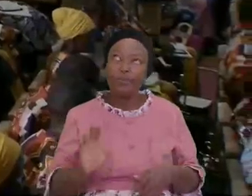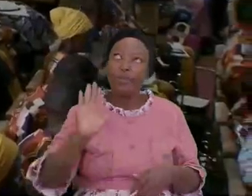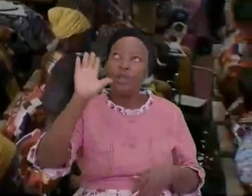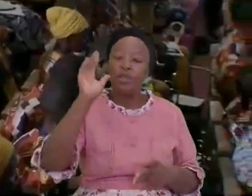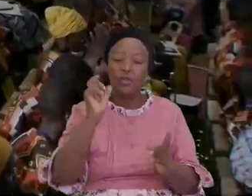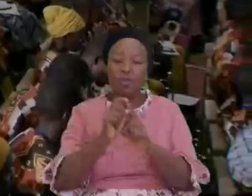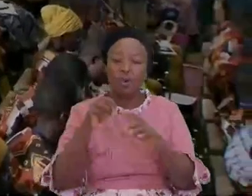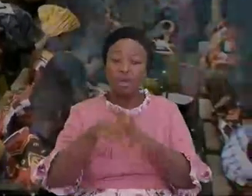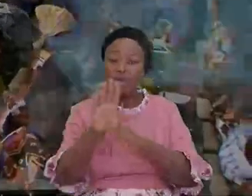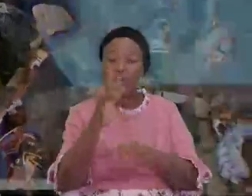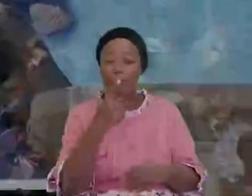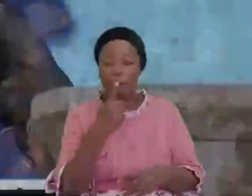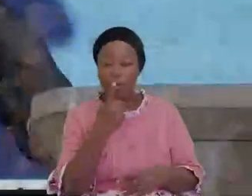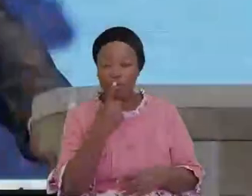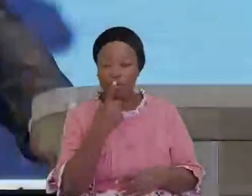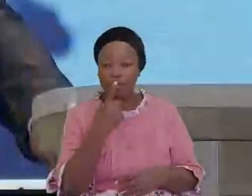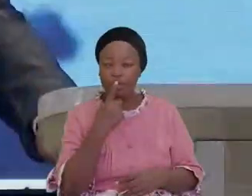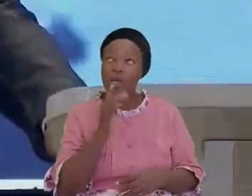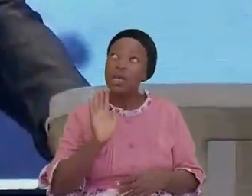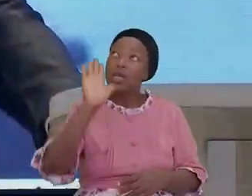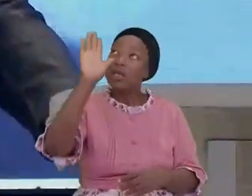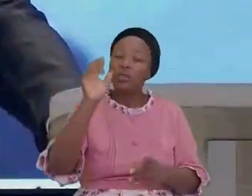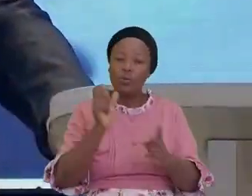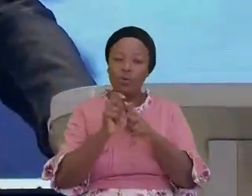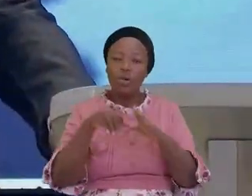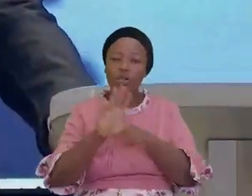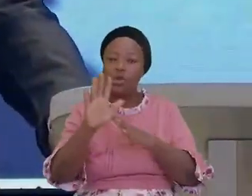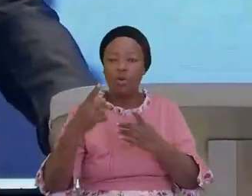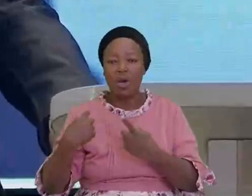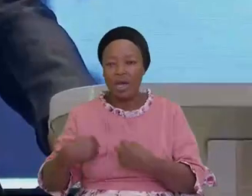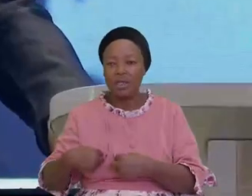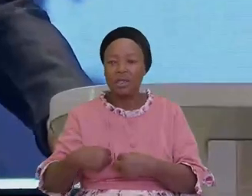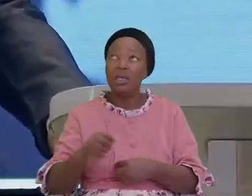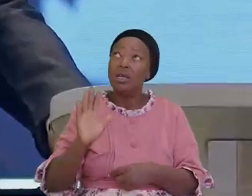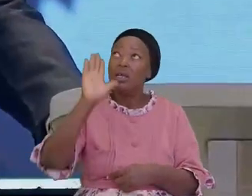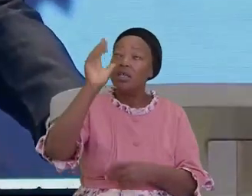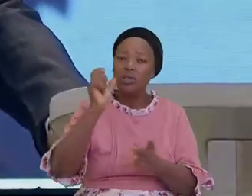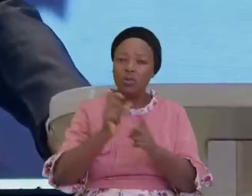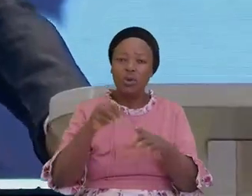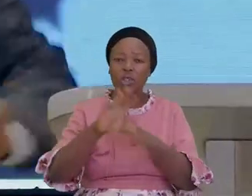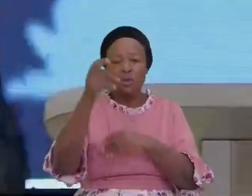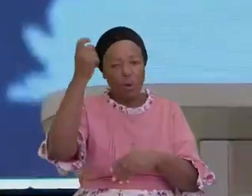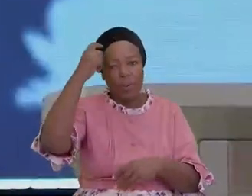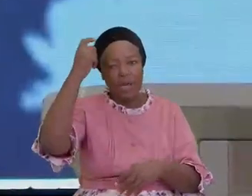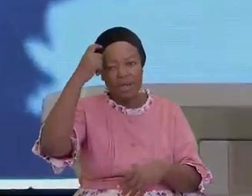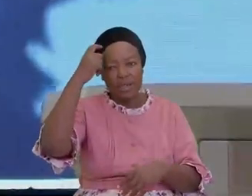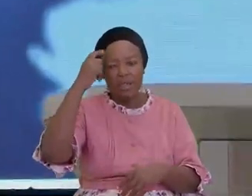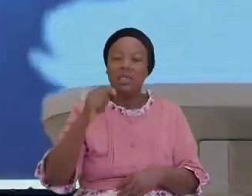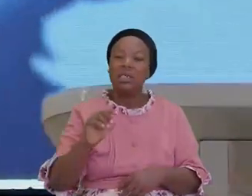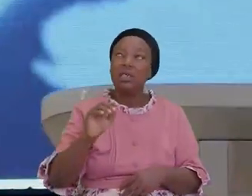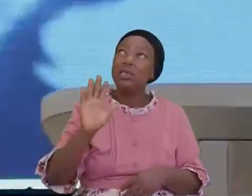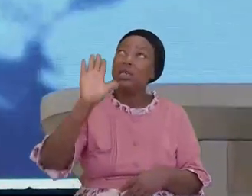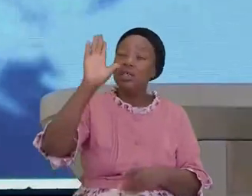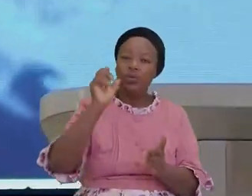Sa parole dans ta bouche, sa parole dans ton cœur, sa parole dans ton esprit,